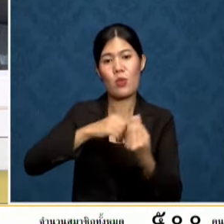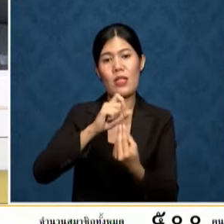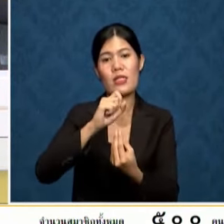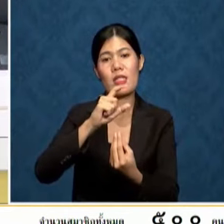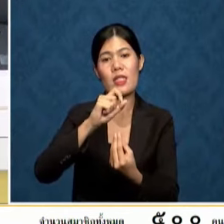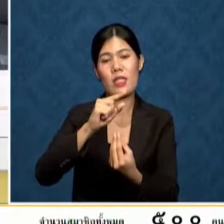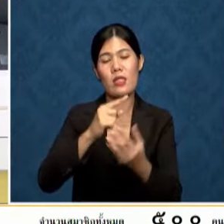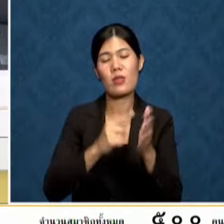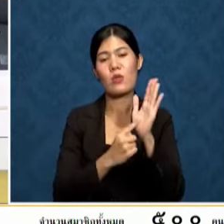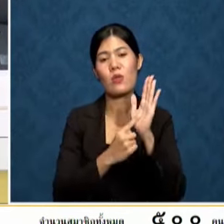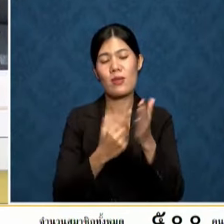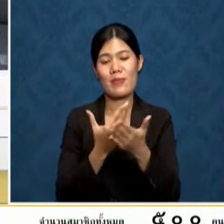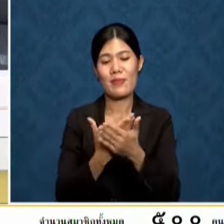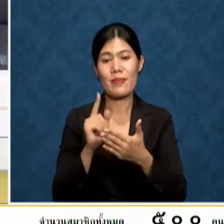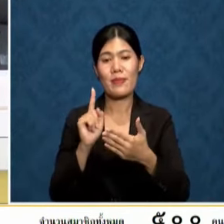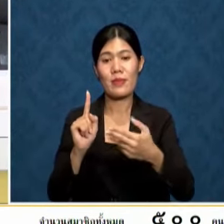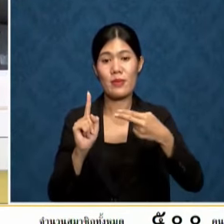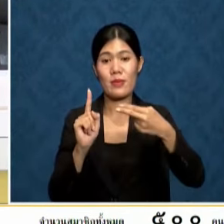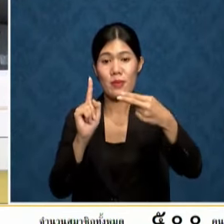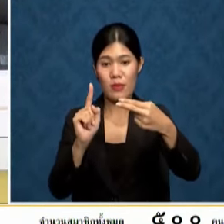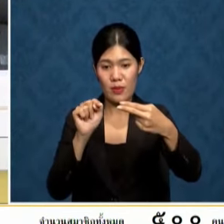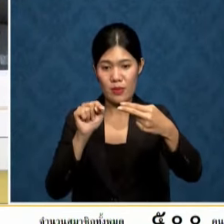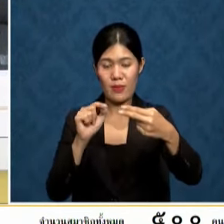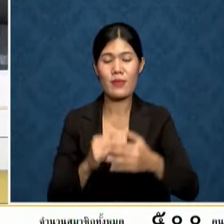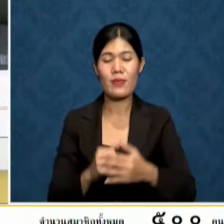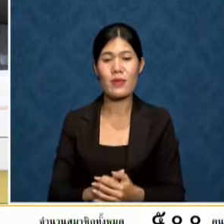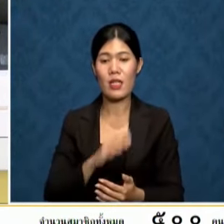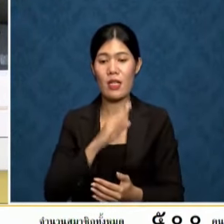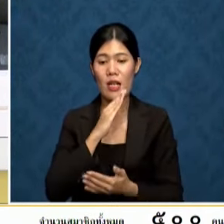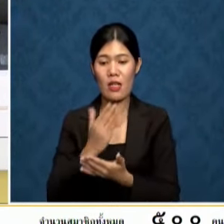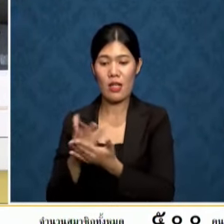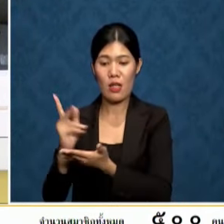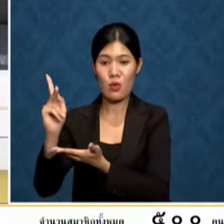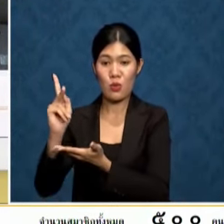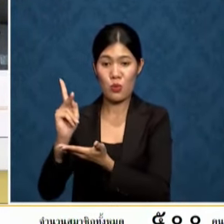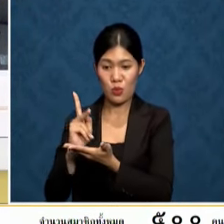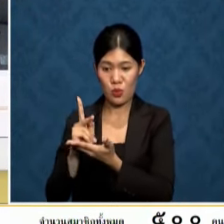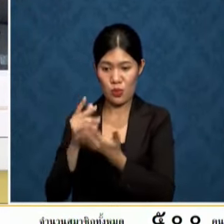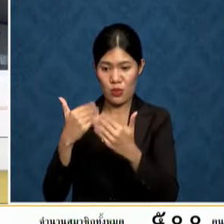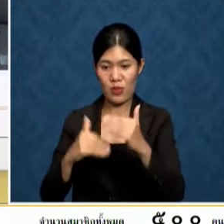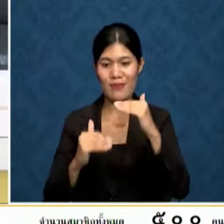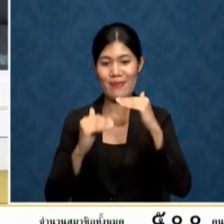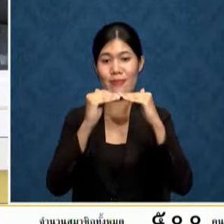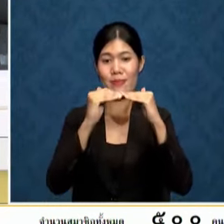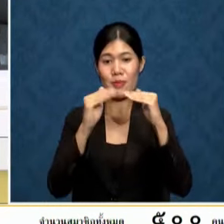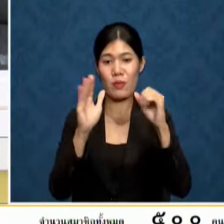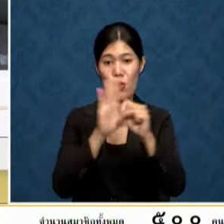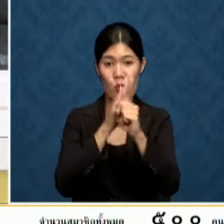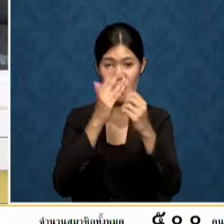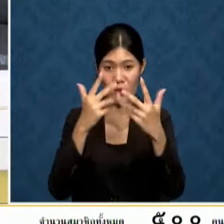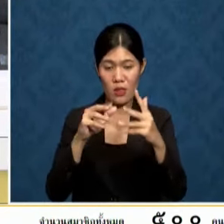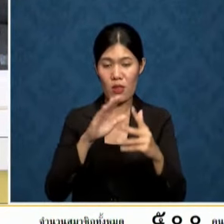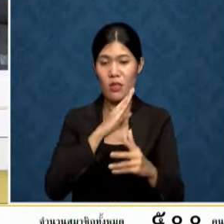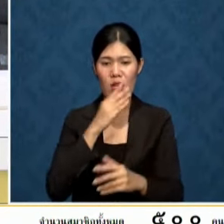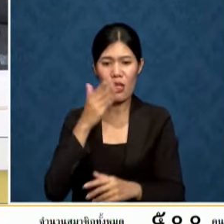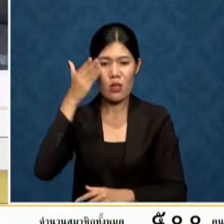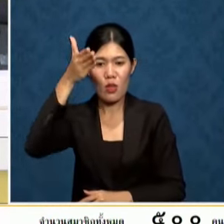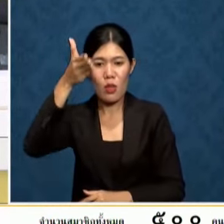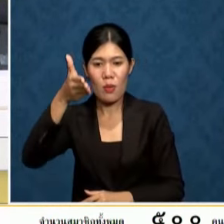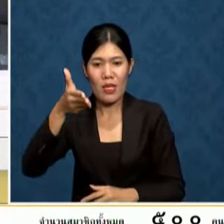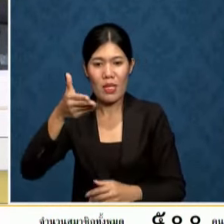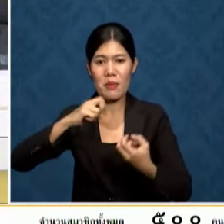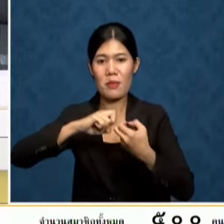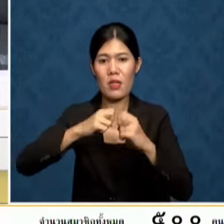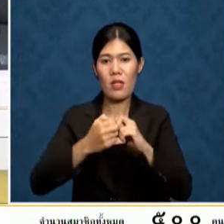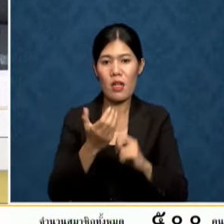มีข้อห่วงใยว่าหากเรากู้แล้วเต็มเอ่อเราขาดดุลเต็มเพดานในกรณีที่เกิดวิกฤตแล้วเราจะ